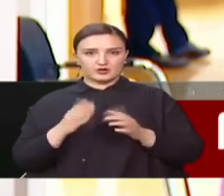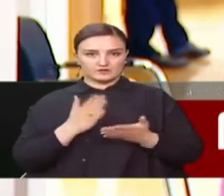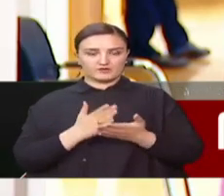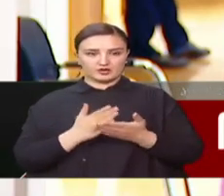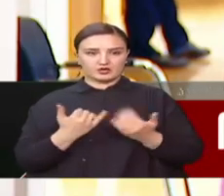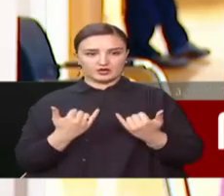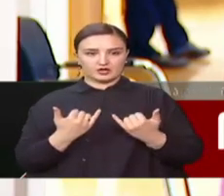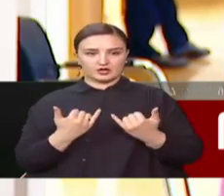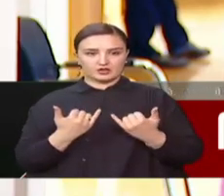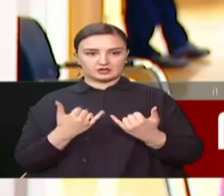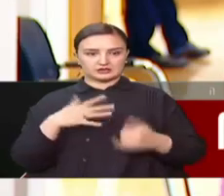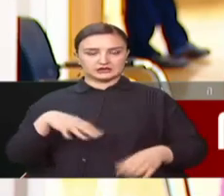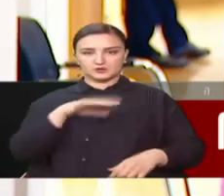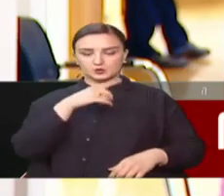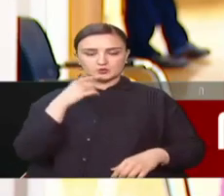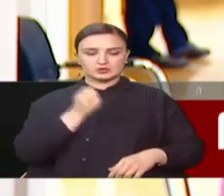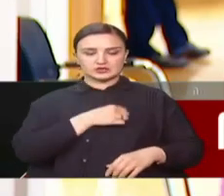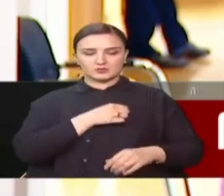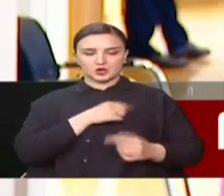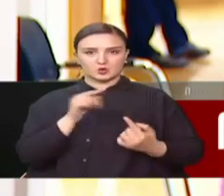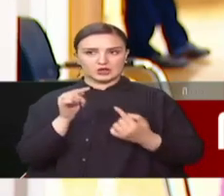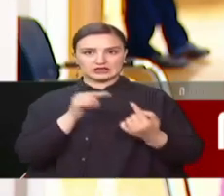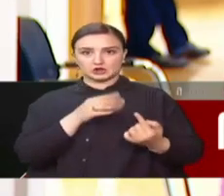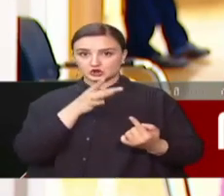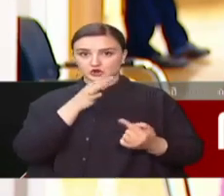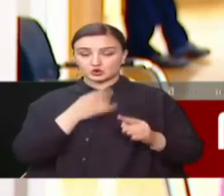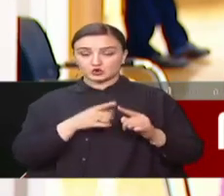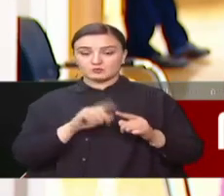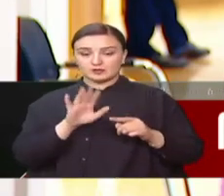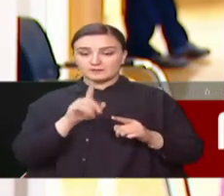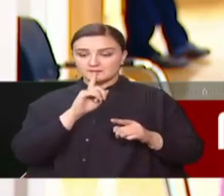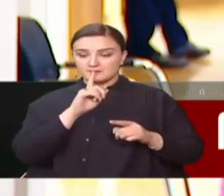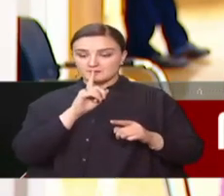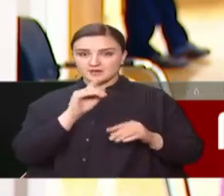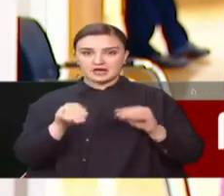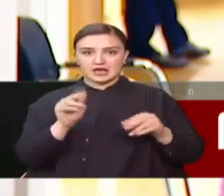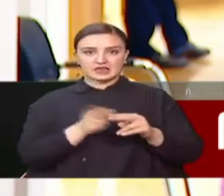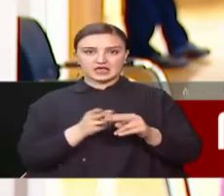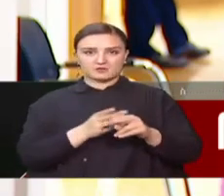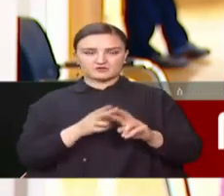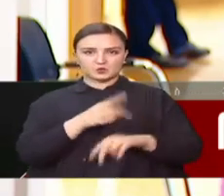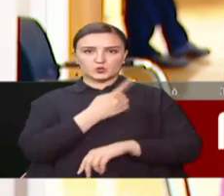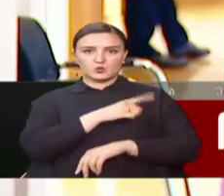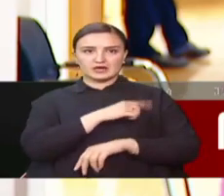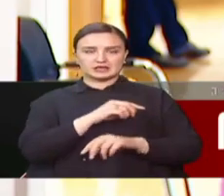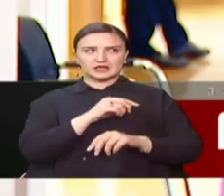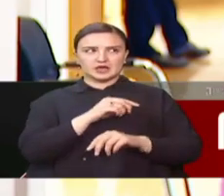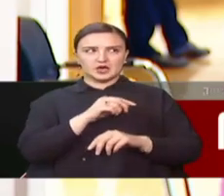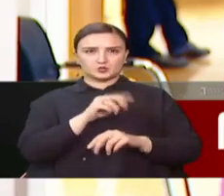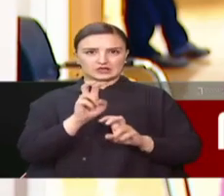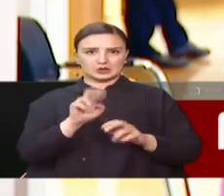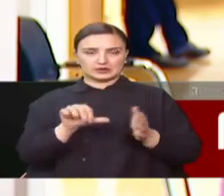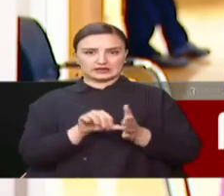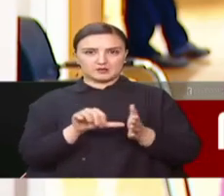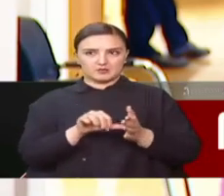გვაქვს საქართველოს აი რუსული სამხედრო აგრესიის ფონზე მაგრამ აი განაღმა როგორიც არის ესეთი ჰუმანიტარული თემები განაღმაში